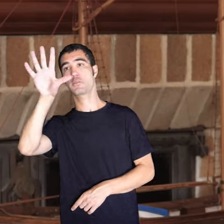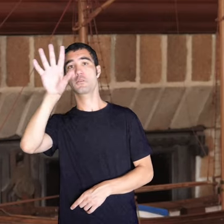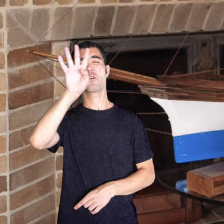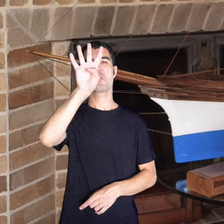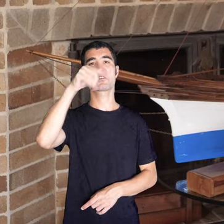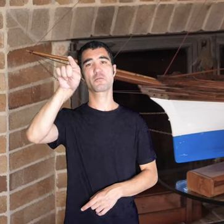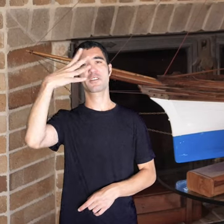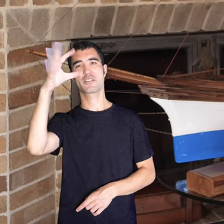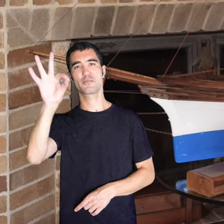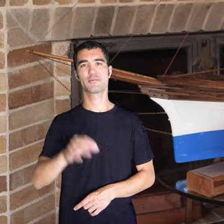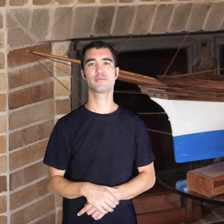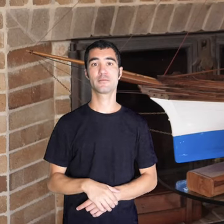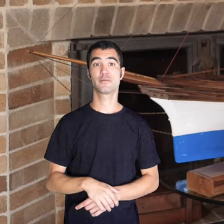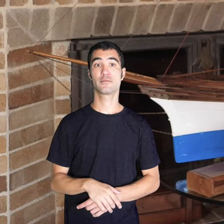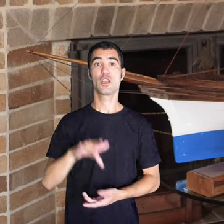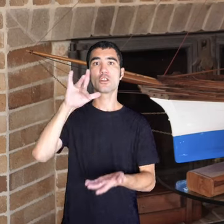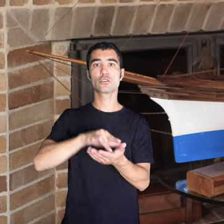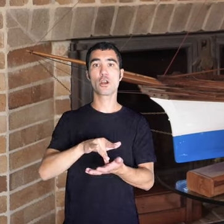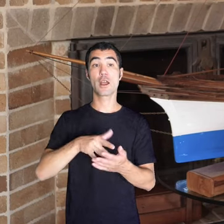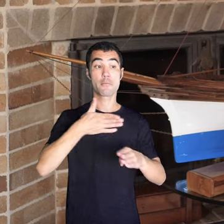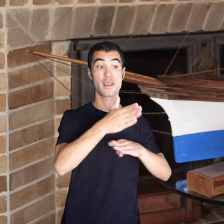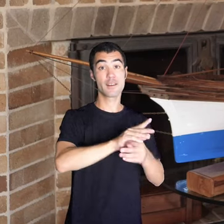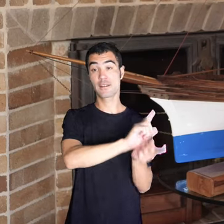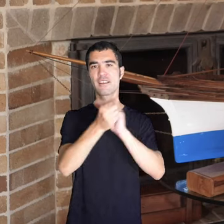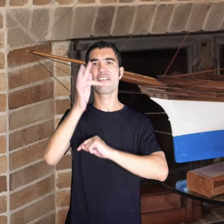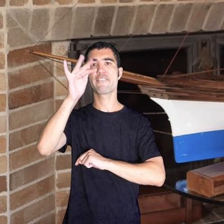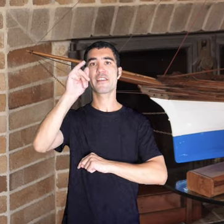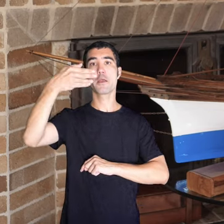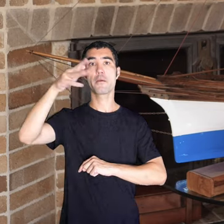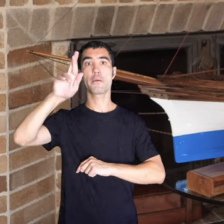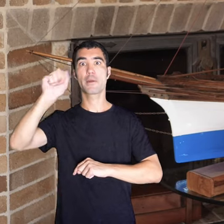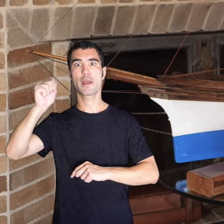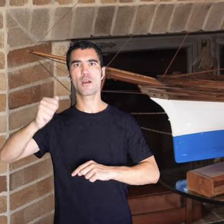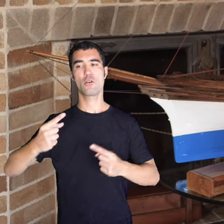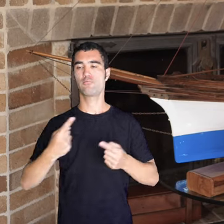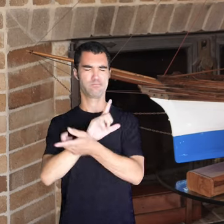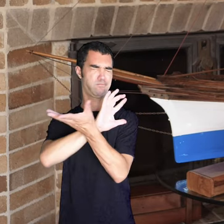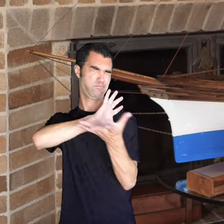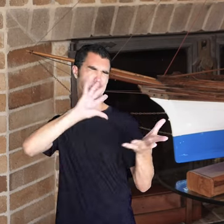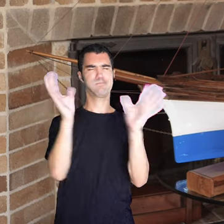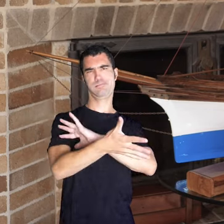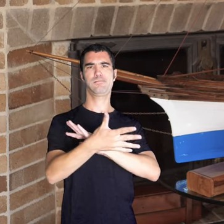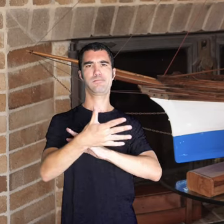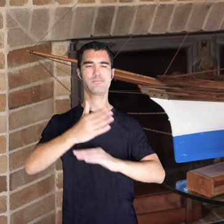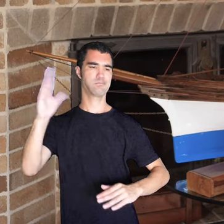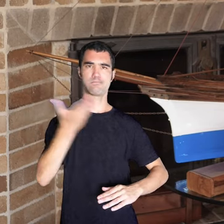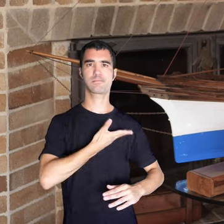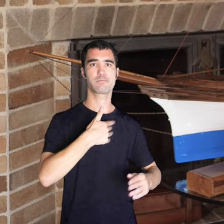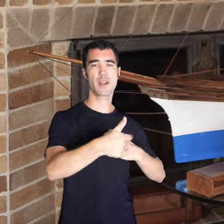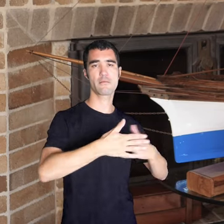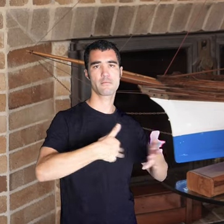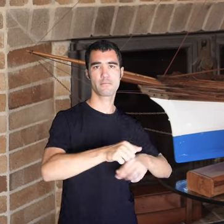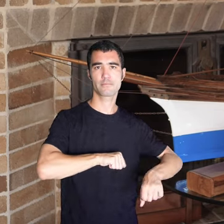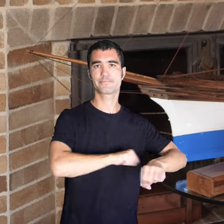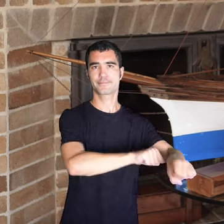4,50. L'arribada de la fibra forçosament és un dol per l'ofici de mestre d'aixa, perquè